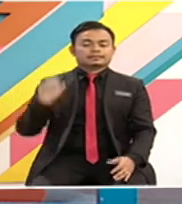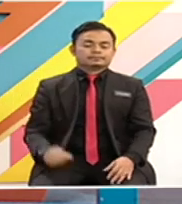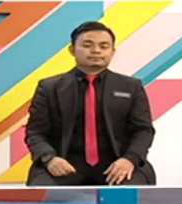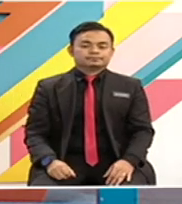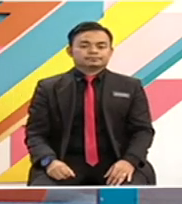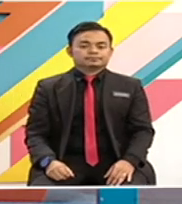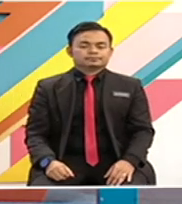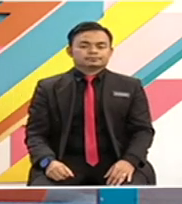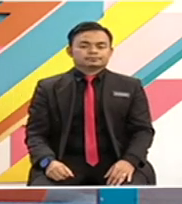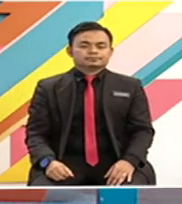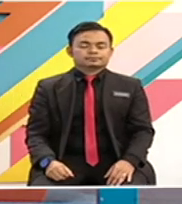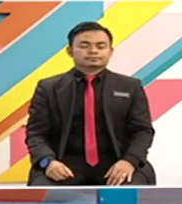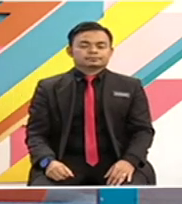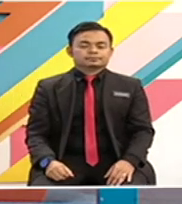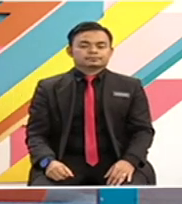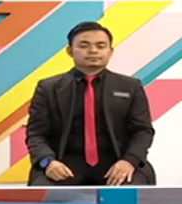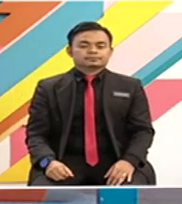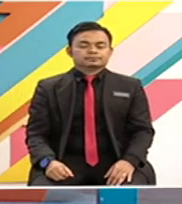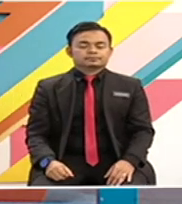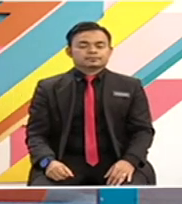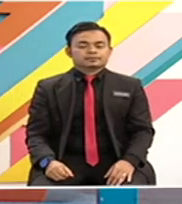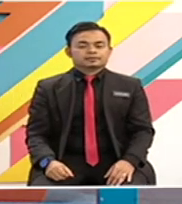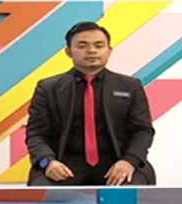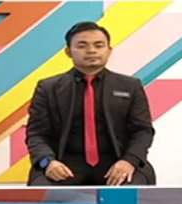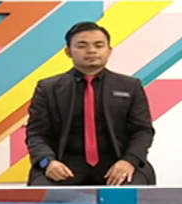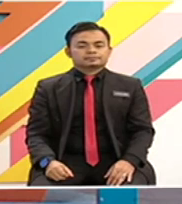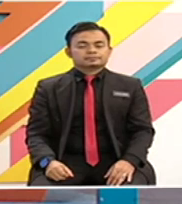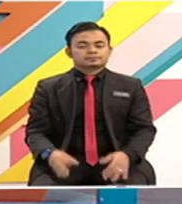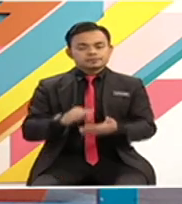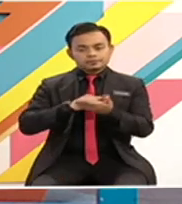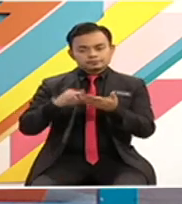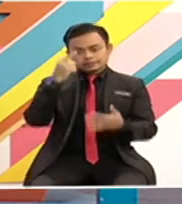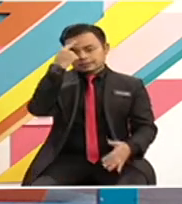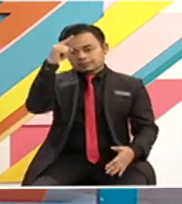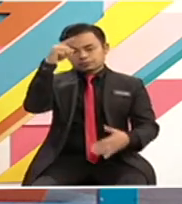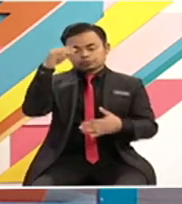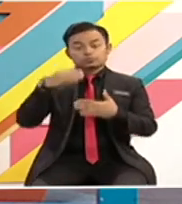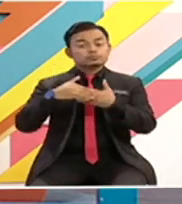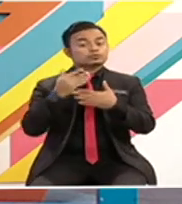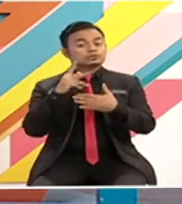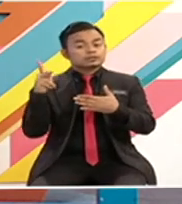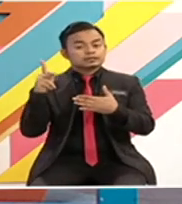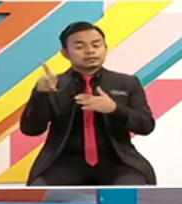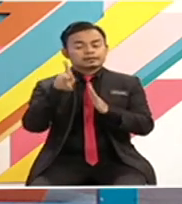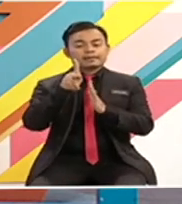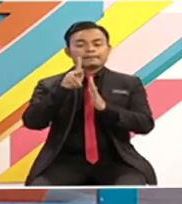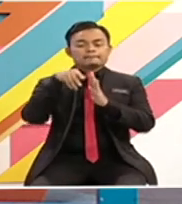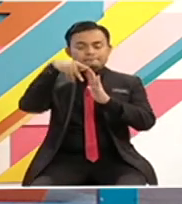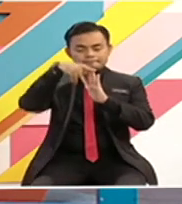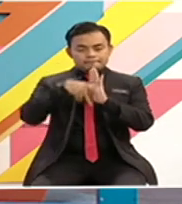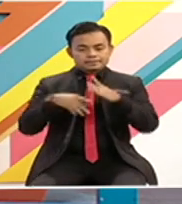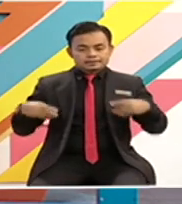hadiah mavlink Ussy connolly untuk melekatkan doa dia sebenarnya satu untuk memudahkan nanti pergerakkan warna di atas Angeles